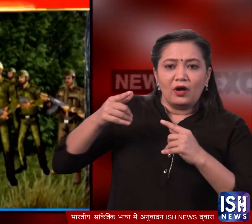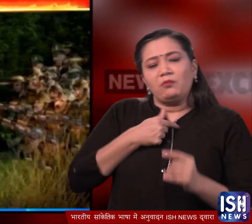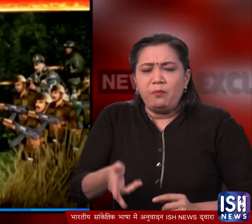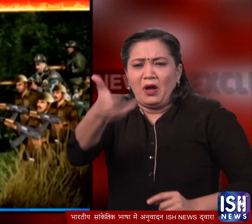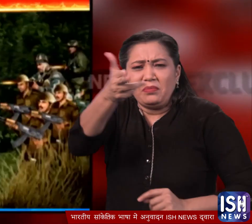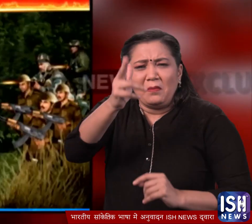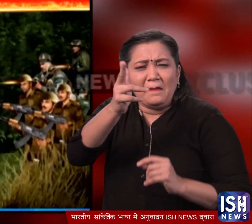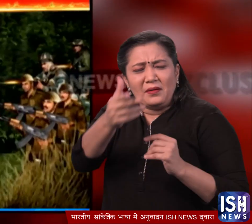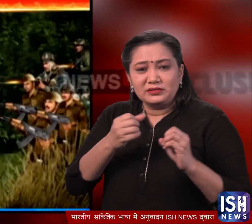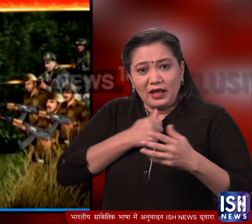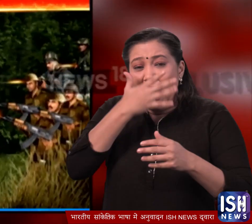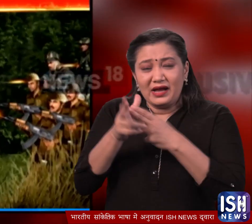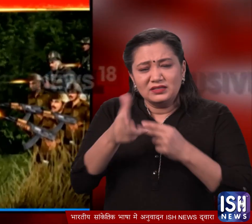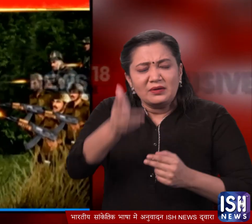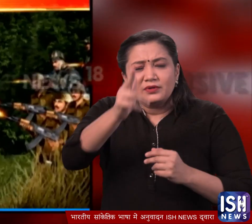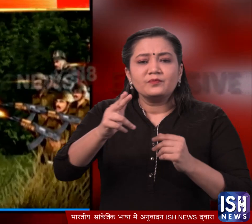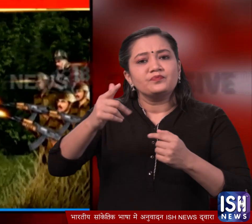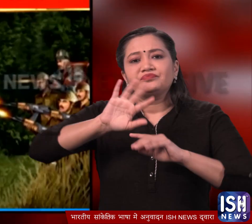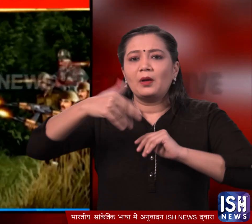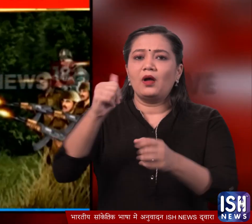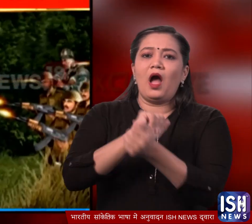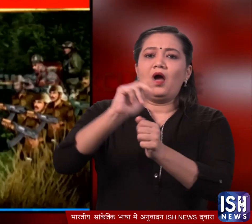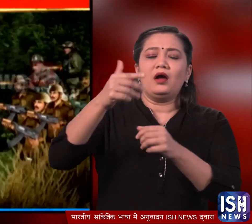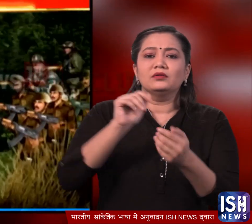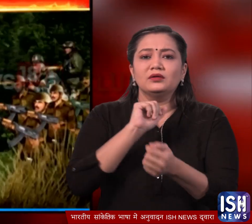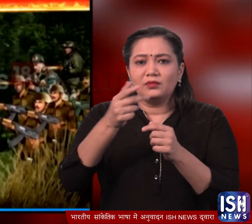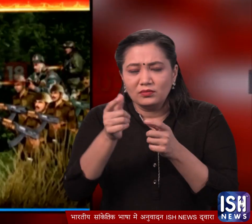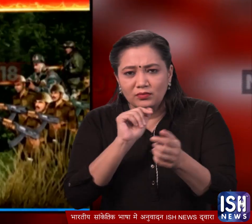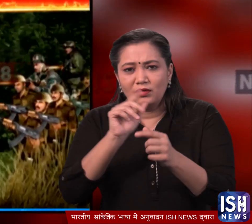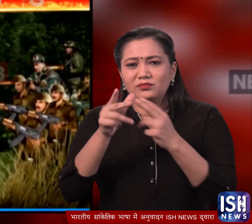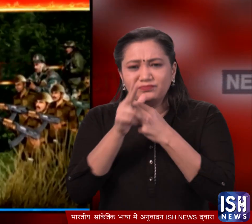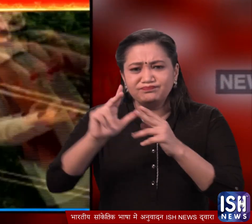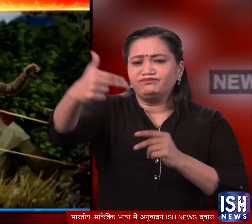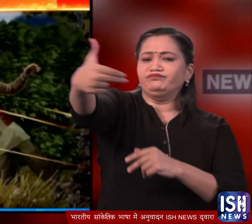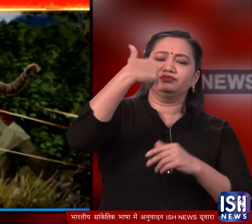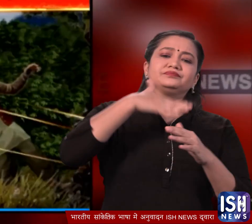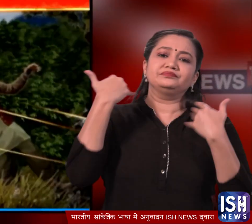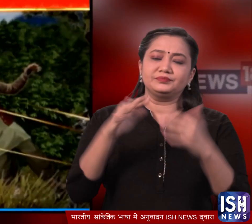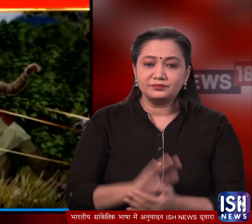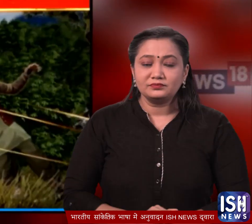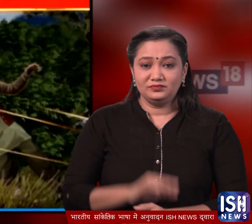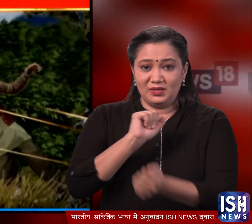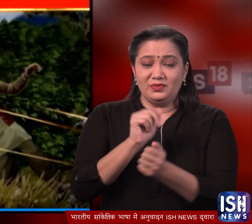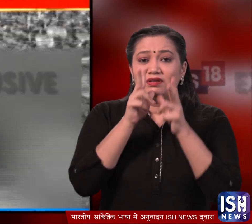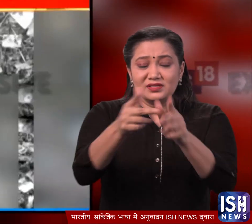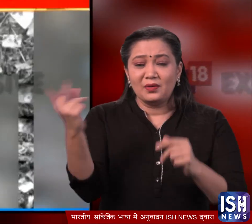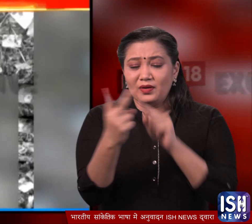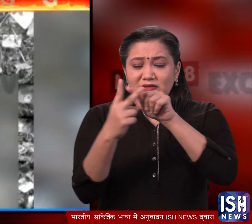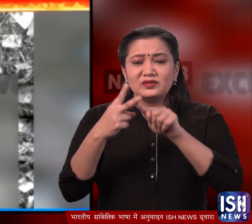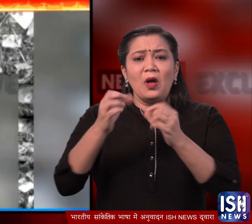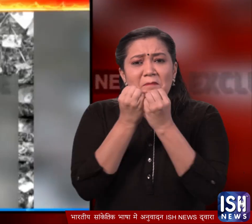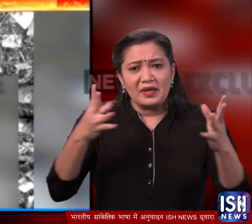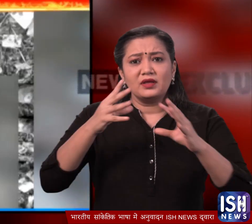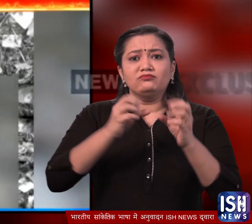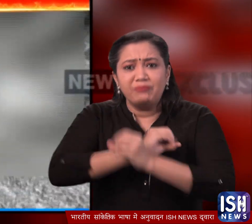तेज कर दिया। खुद को घिरता देख आतंकियों ने फायरिंग शुरू कर दी और इसके बाद हुई मुठभेड़ में दोनों आतंकियों को ढेर कर दिया गया। पुलिस